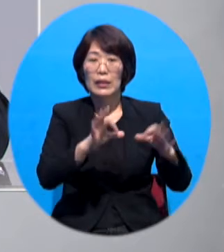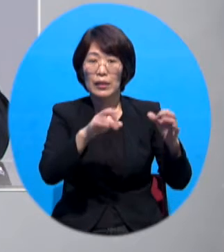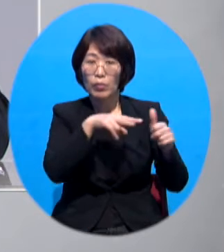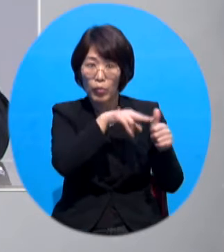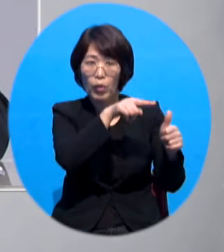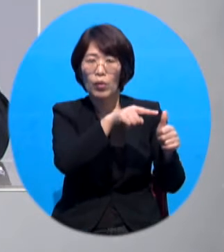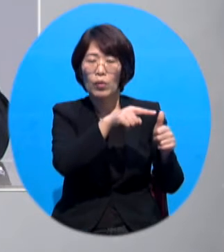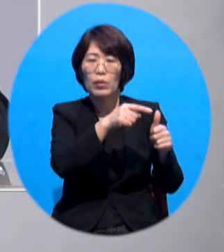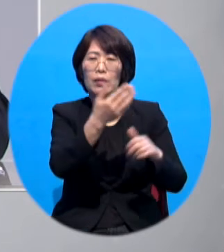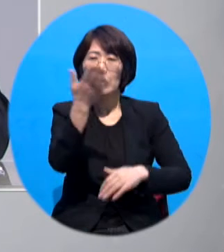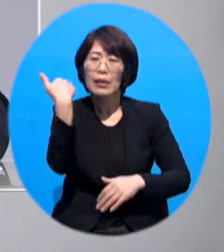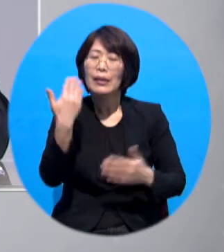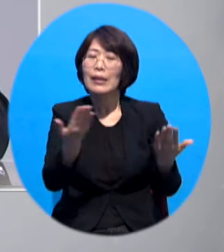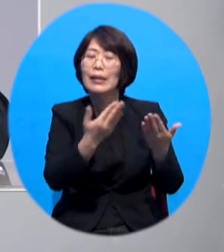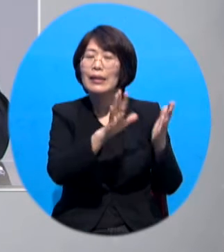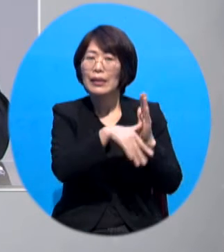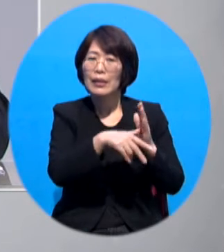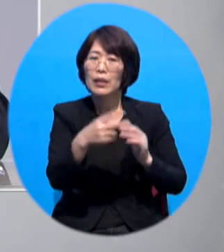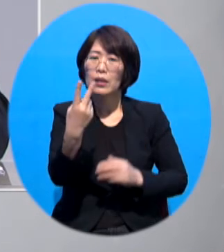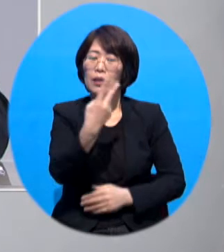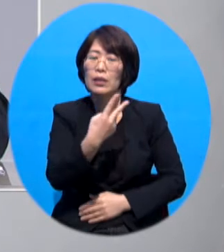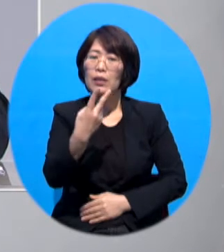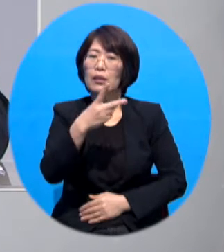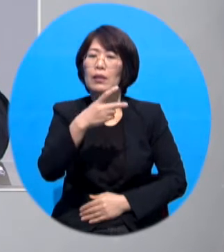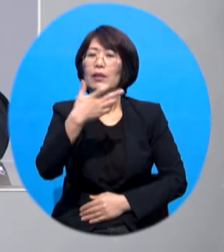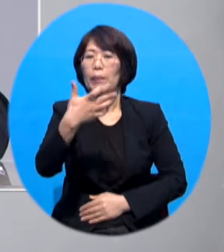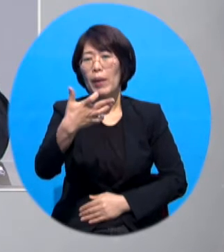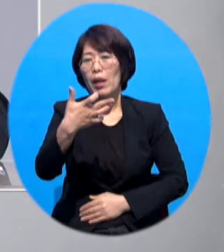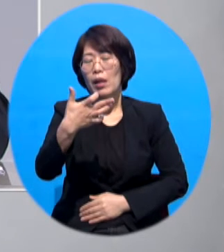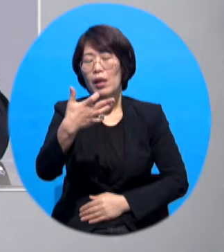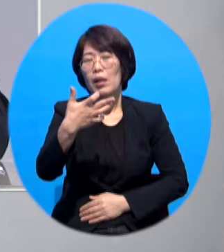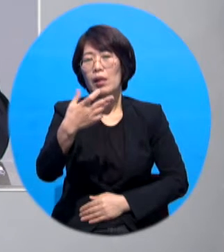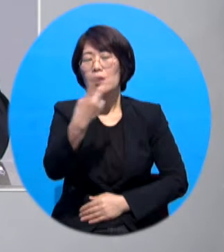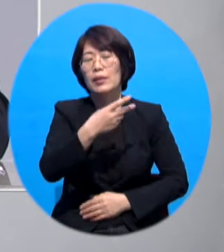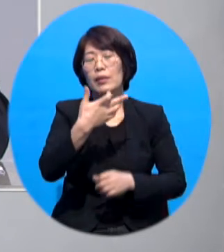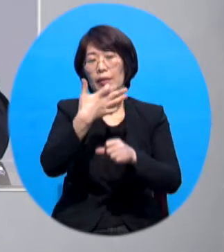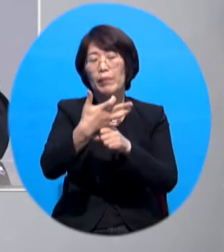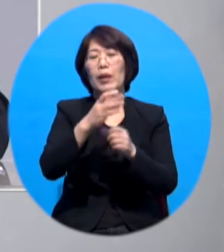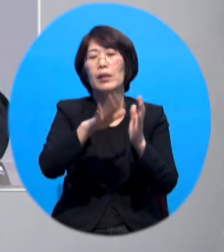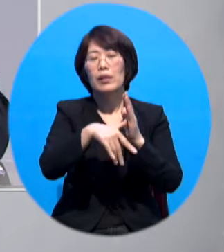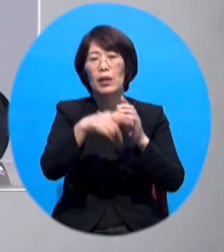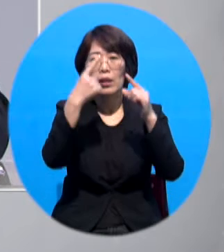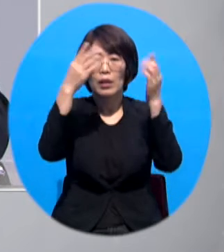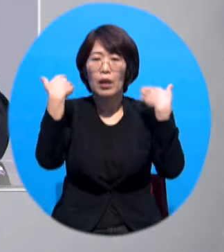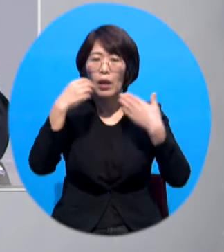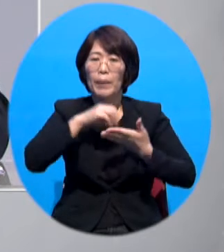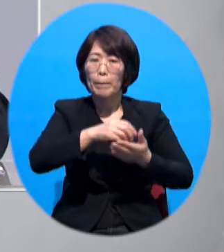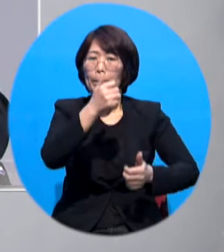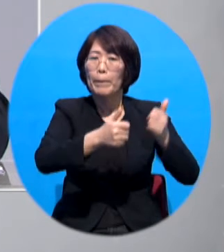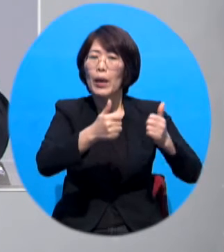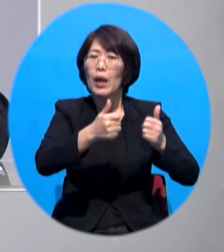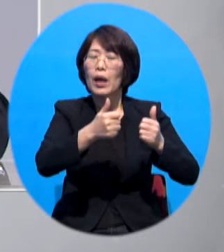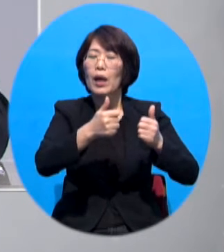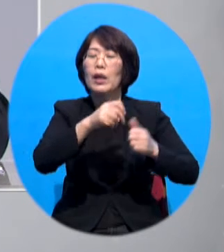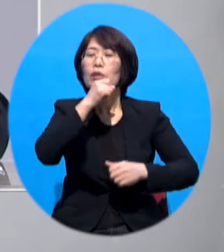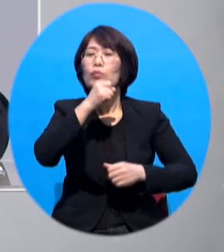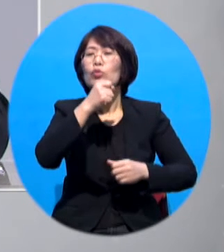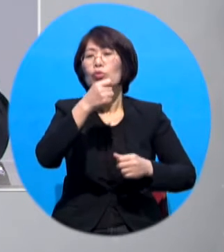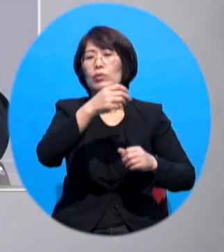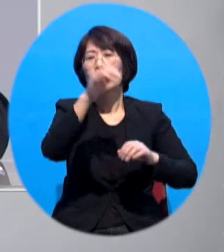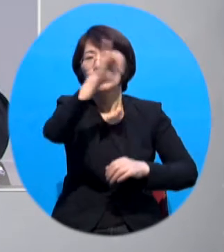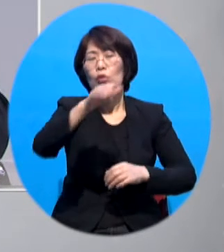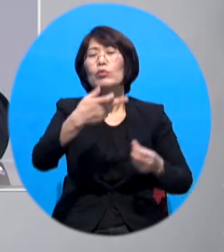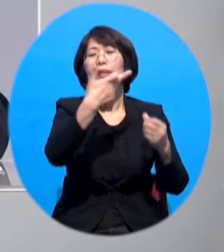캐서 제직 하던 2010 학년도 에는 어순 점수 천국 평균이 17이 얻습니다